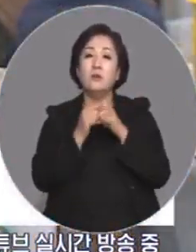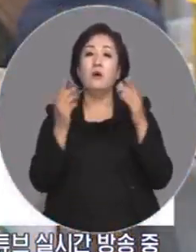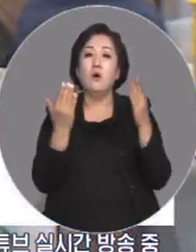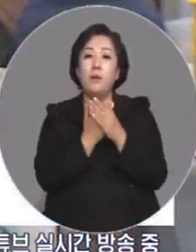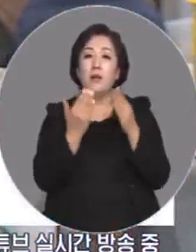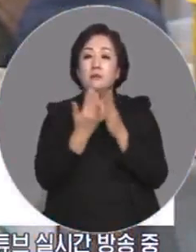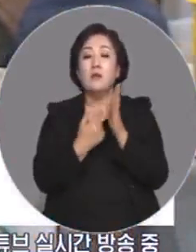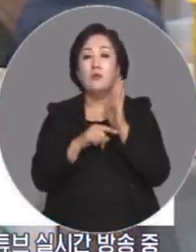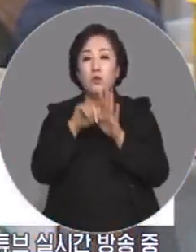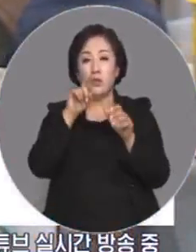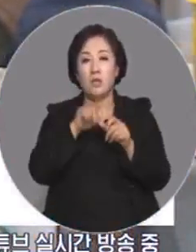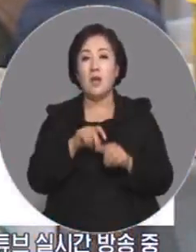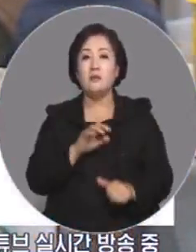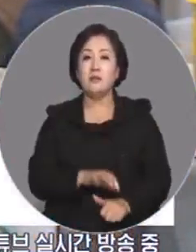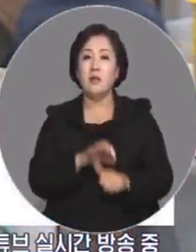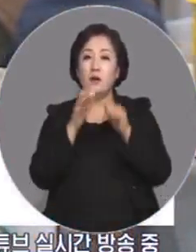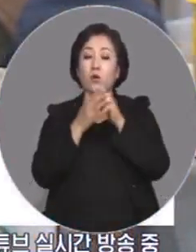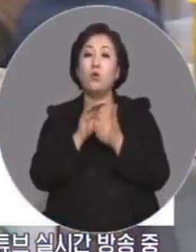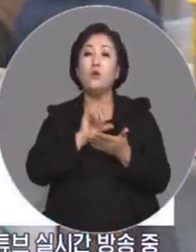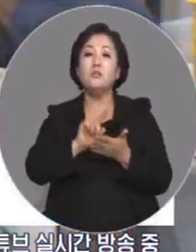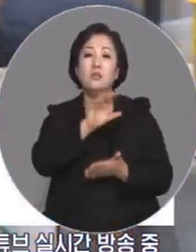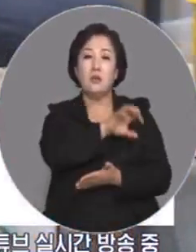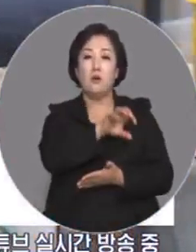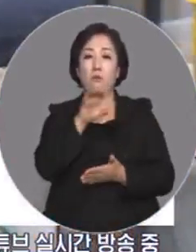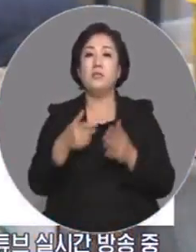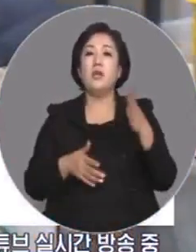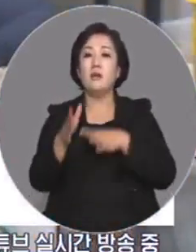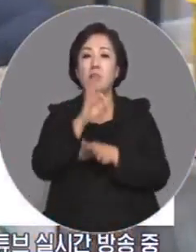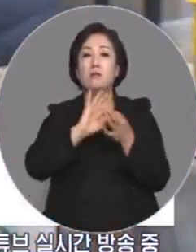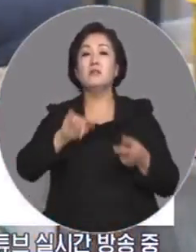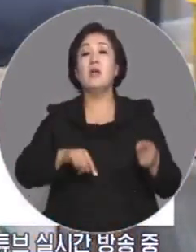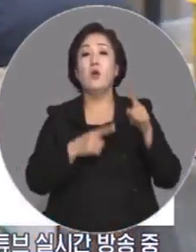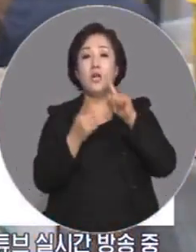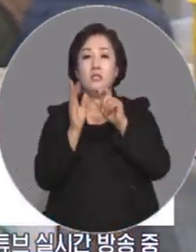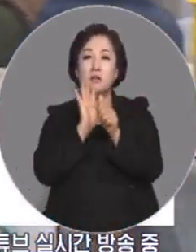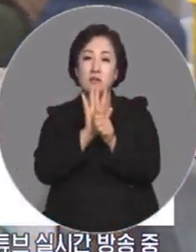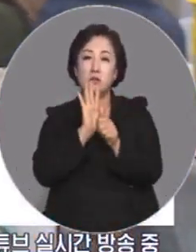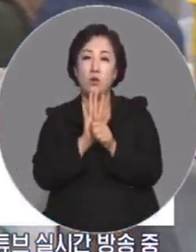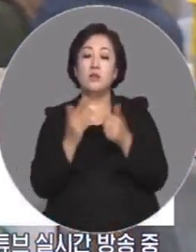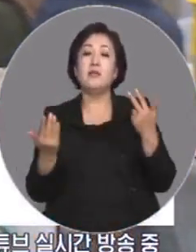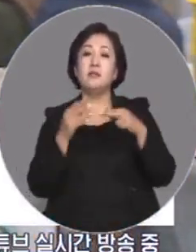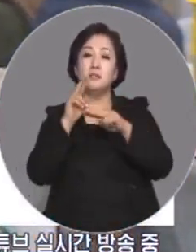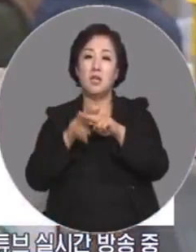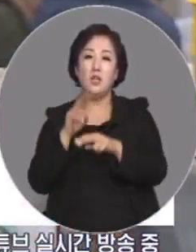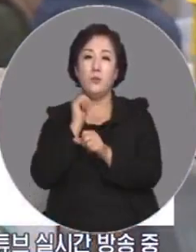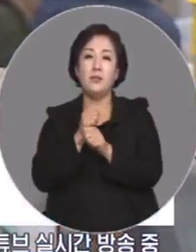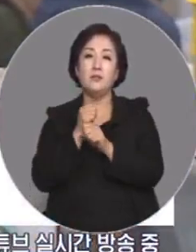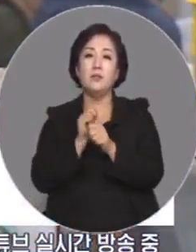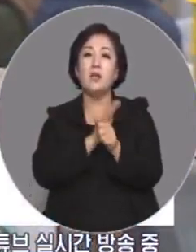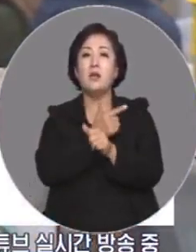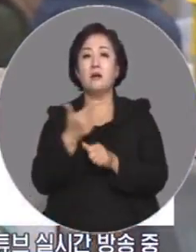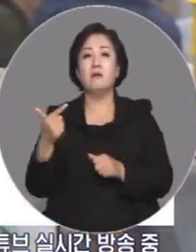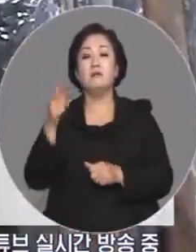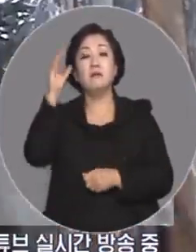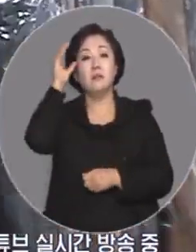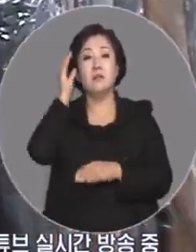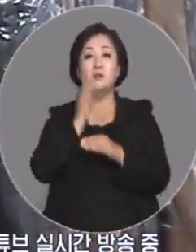발전을 통해서 지역 내에 경제 활성화라든지 일자리 창출에도 기여할 수 있을 것으로